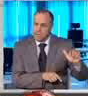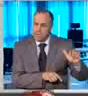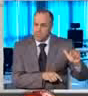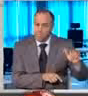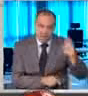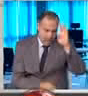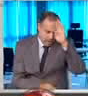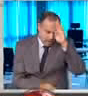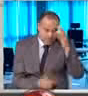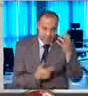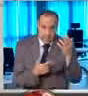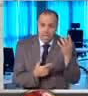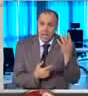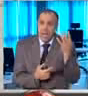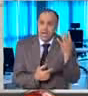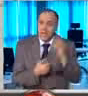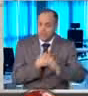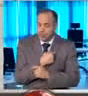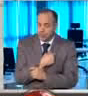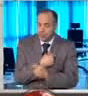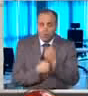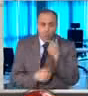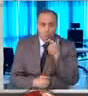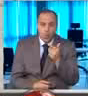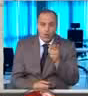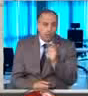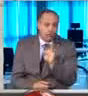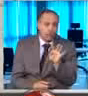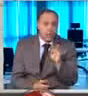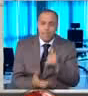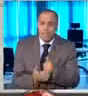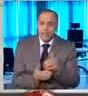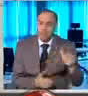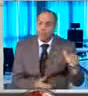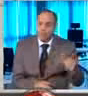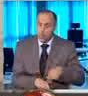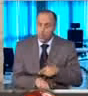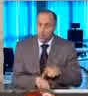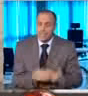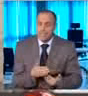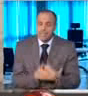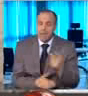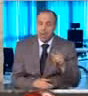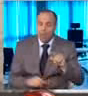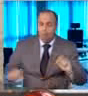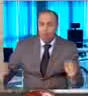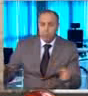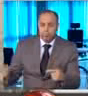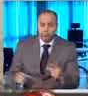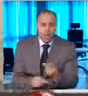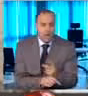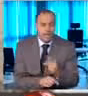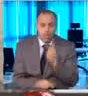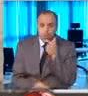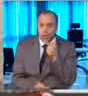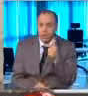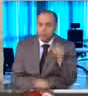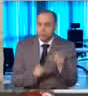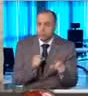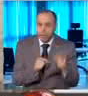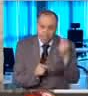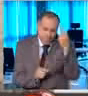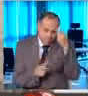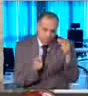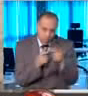الرافدين أسبوعها الرابع، تشهد الأحياء الشرقية للمدينة منذ ساعات الصباح الأولى اشتباكات عنيفة بين عناصر ما